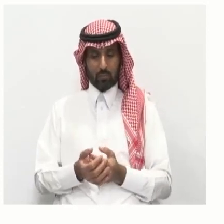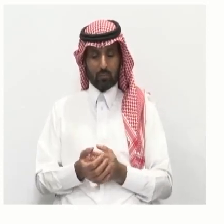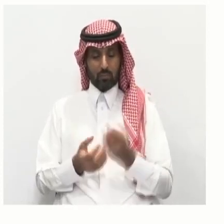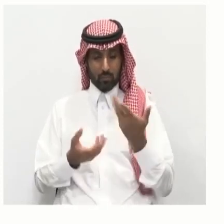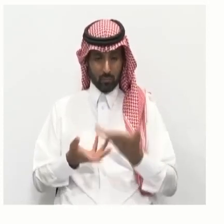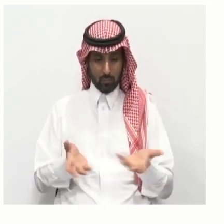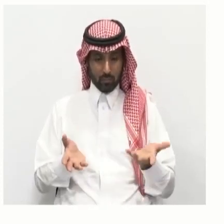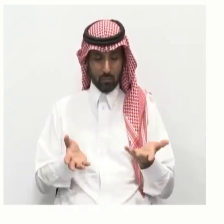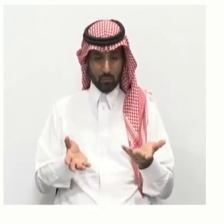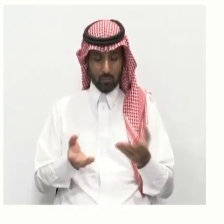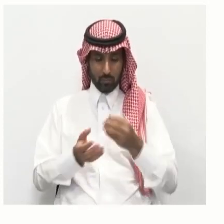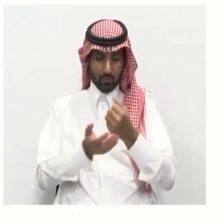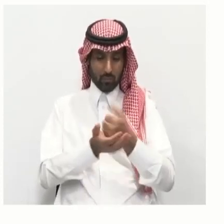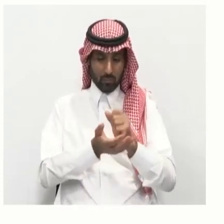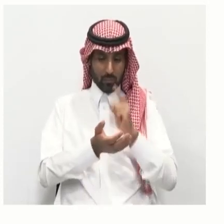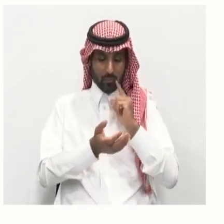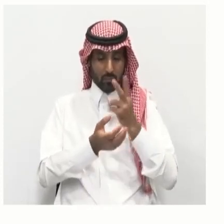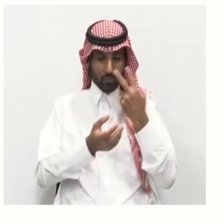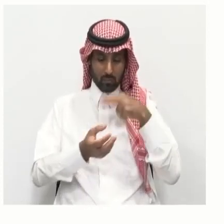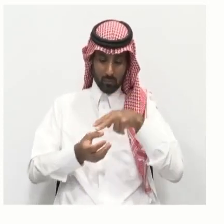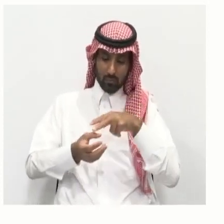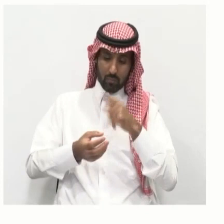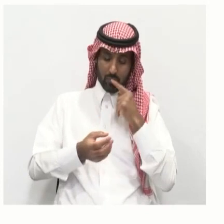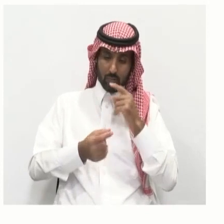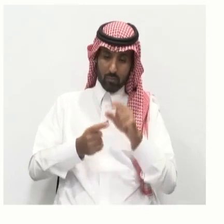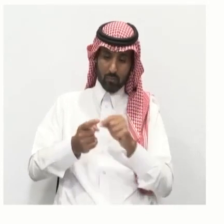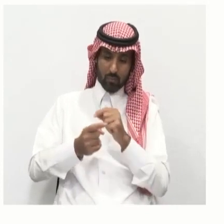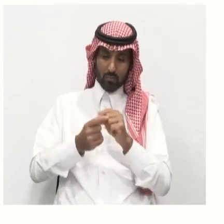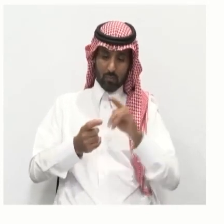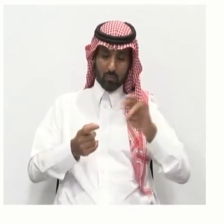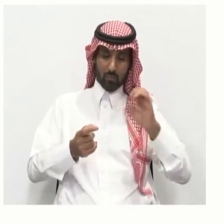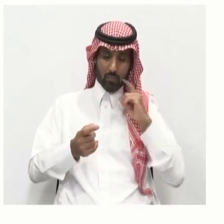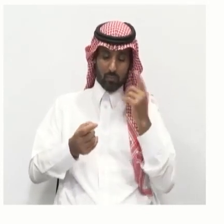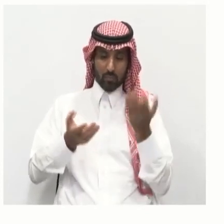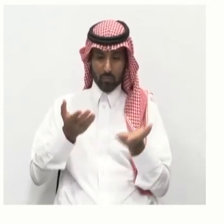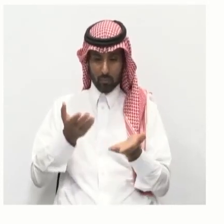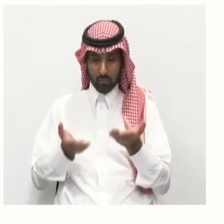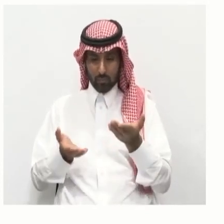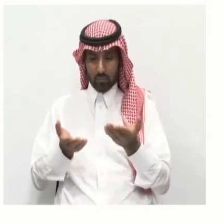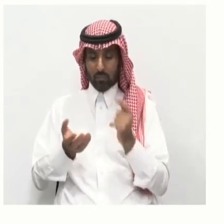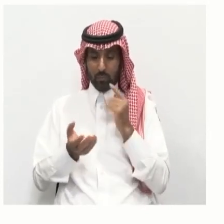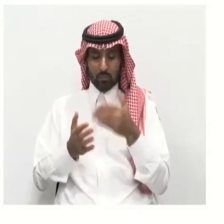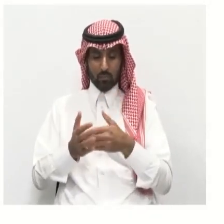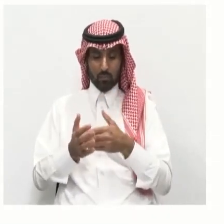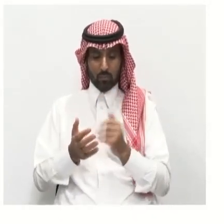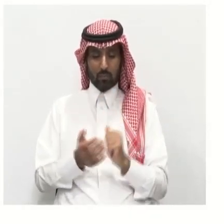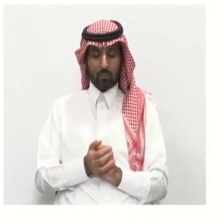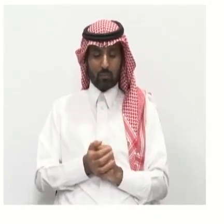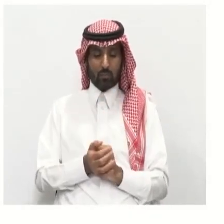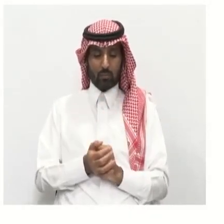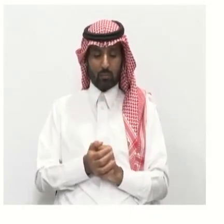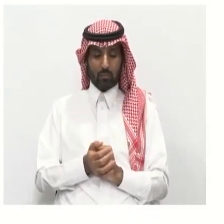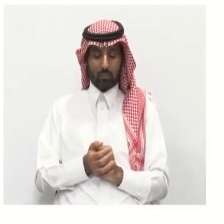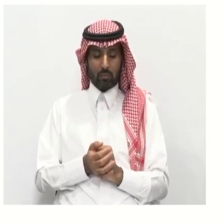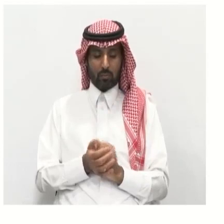ما ومن بعد ما حذفنا الايون المتفرج بتتكون عندي ايش معادله ايونيه ايش نهائيه معادله ايونيه